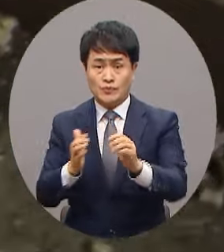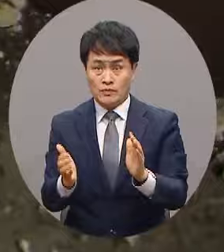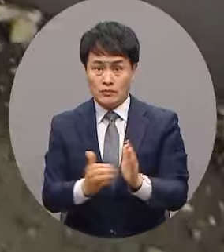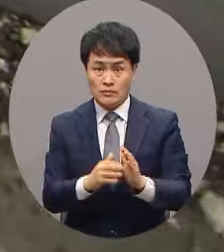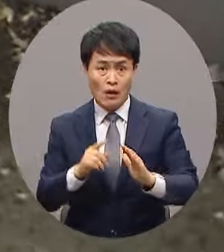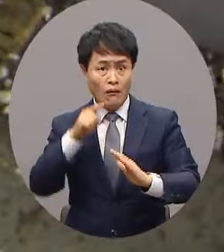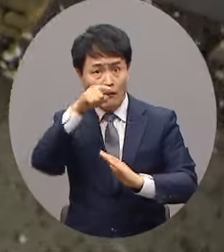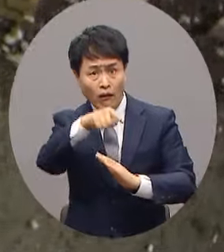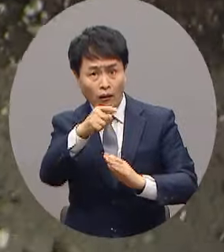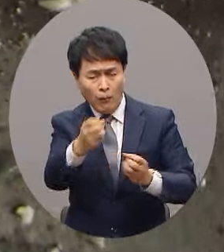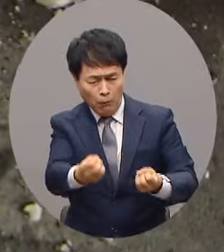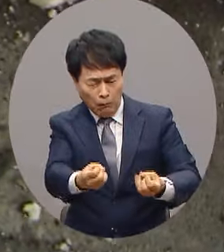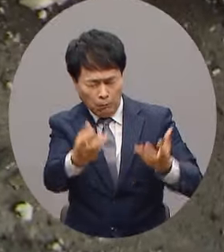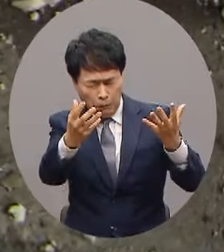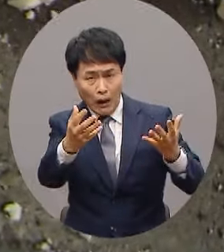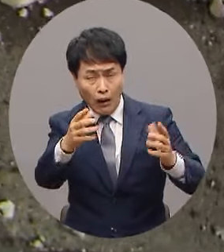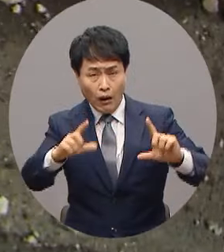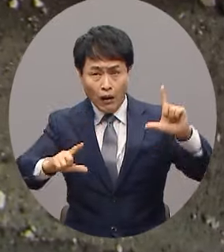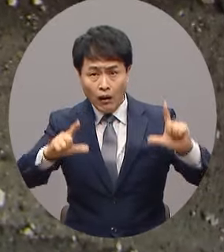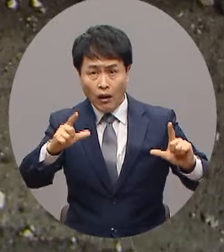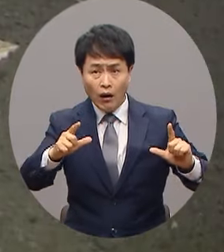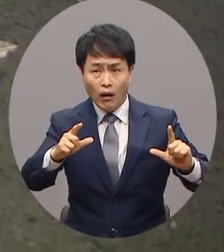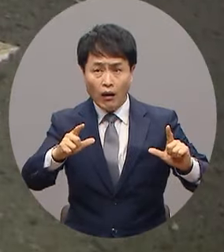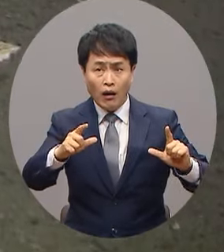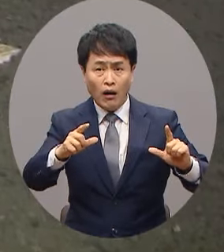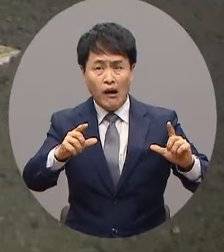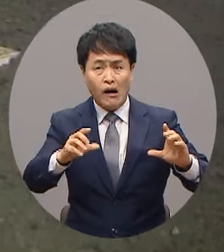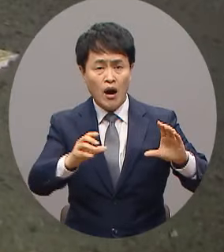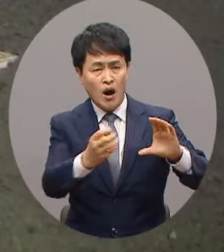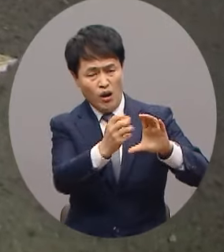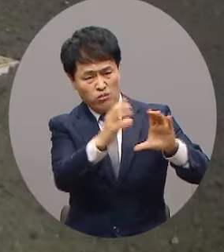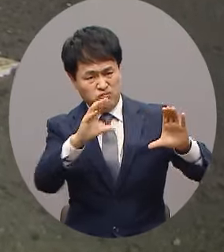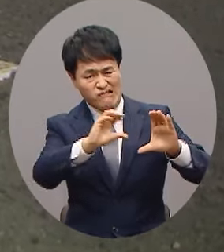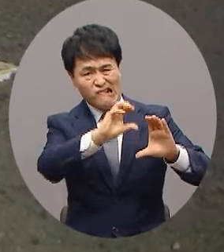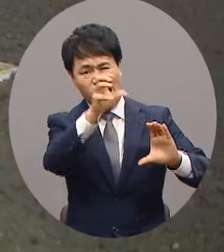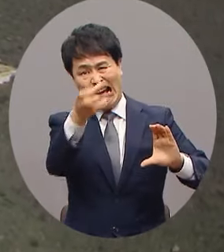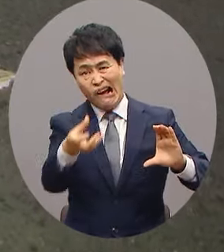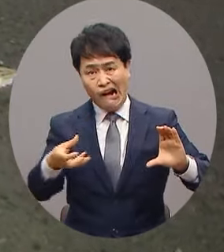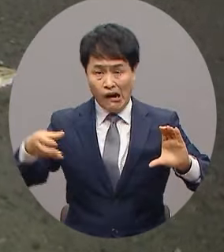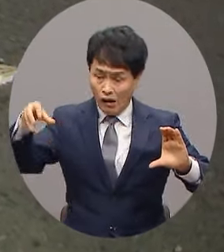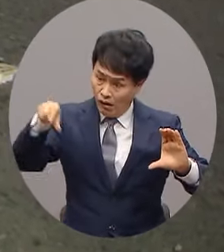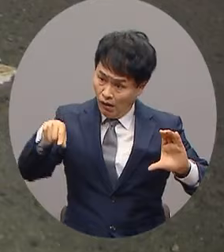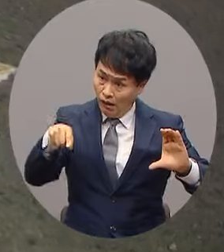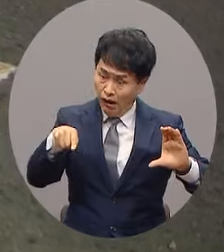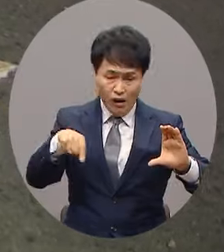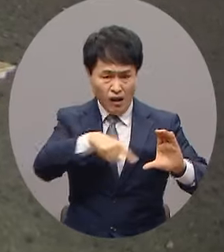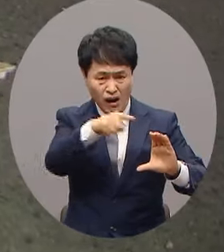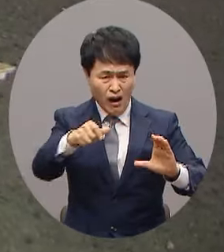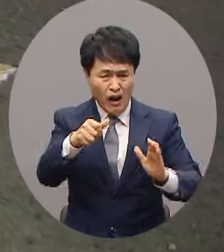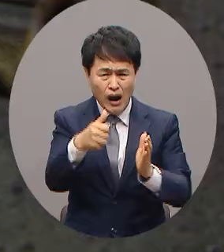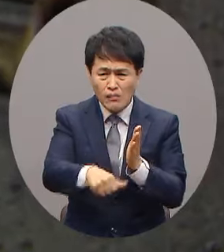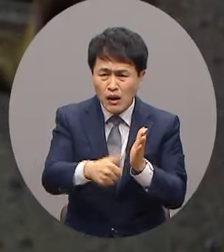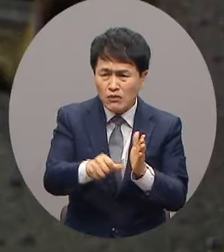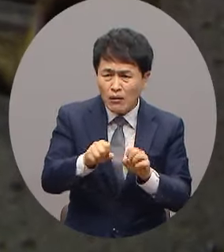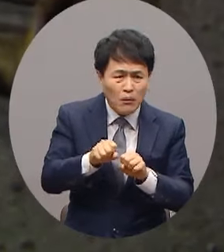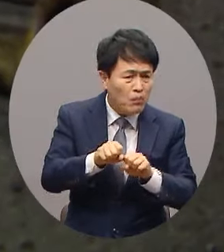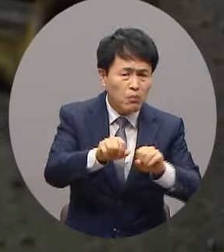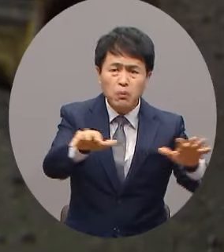건물 밖에는 폭발의 충격을 보여주듯 환풍구는 휘어진 채 터져나와 있고 잔해물들은 사방에 어지럽혀져